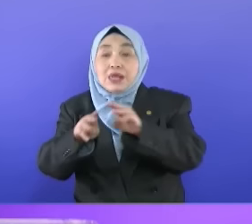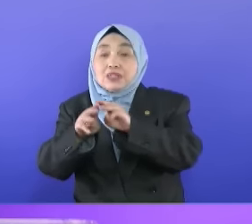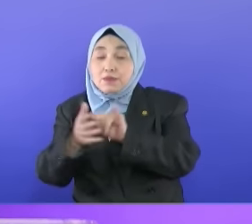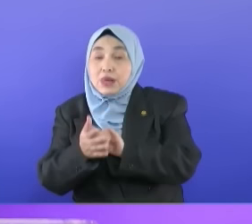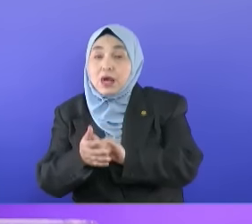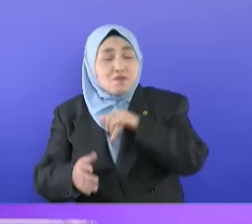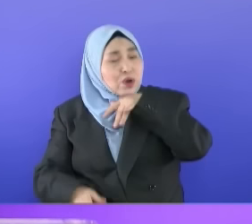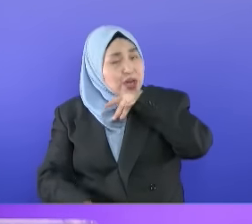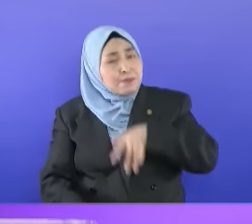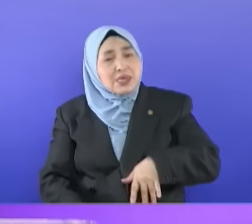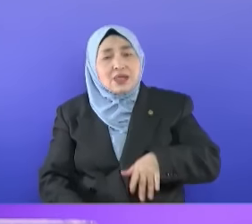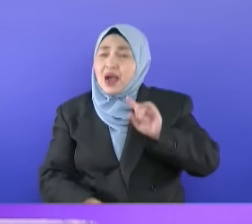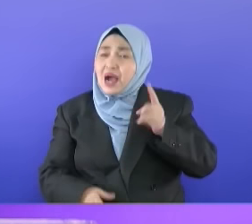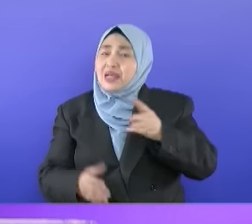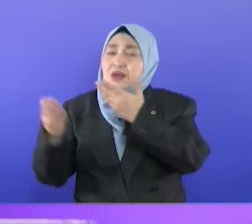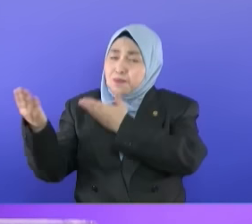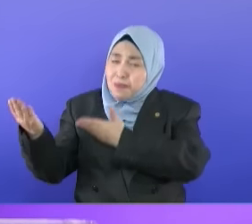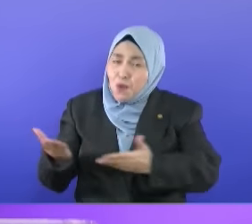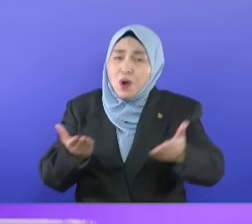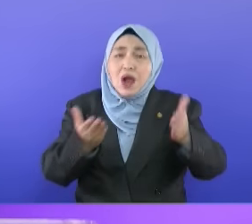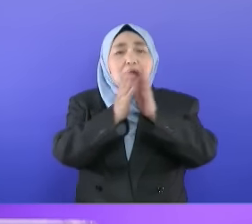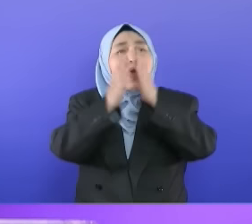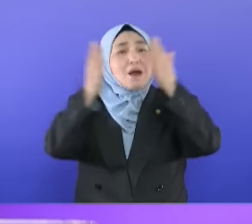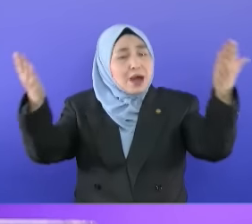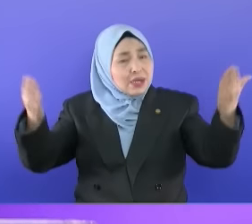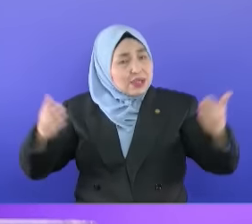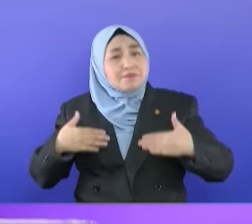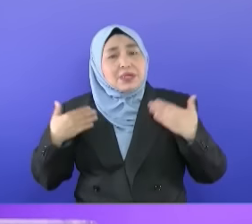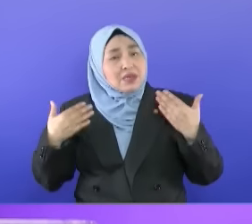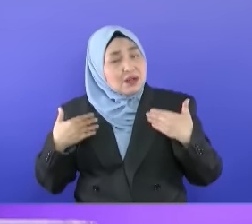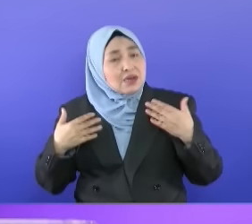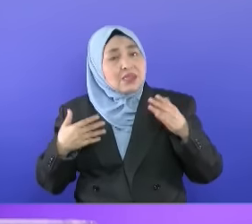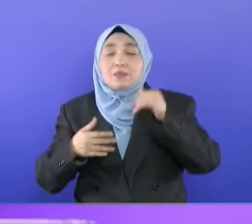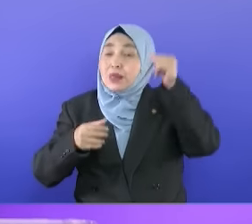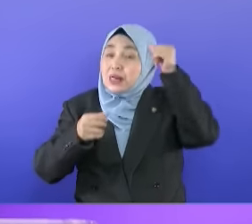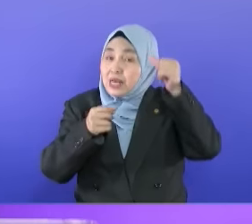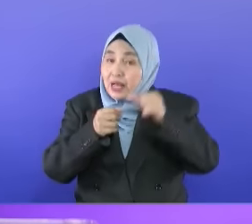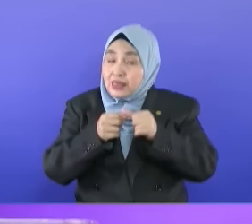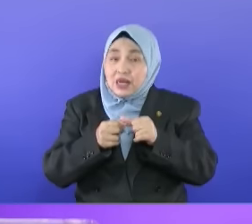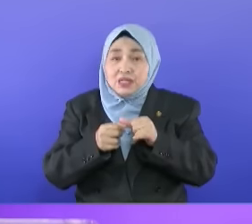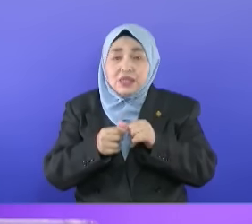nabi hanyalah baukan kabar gembira dan juga peringatan